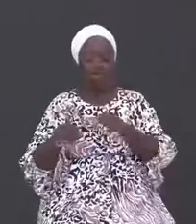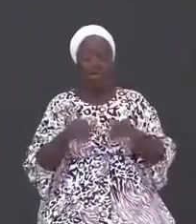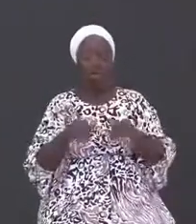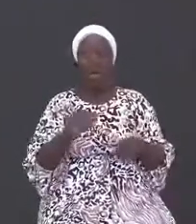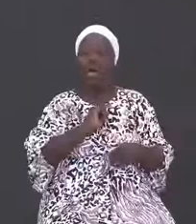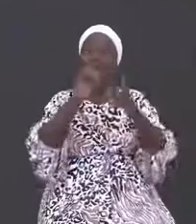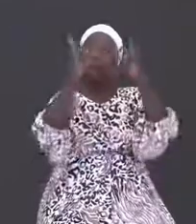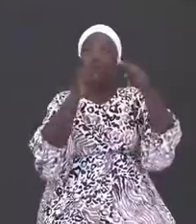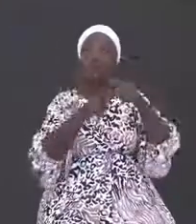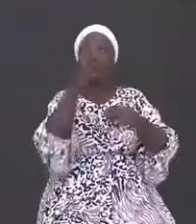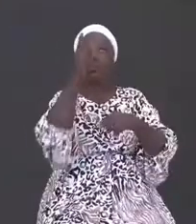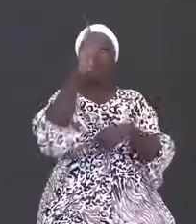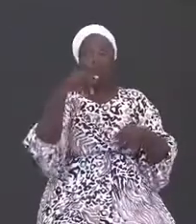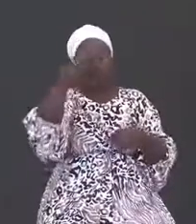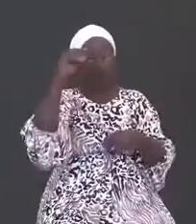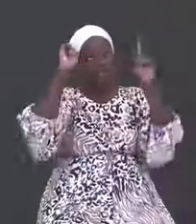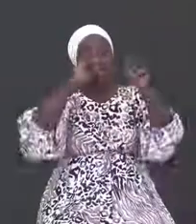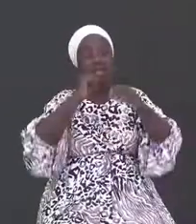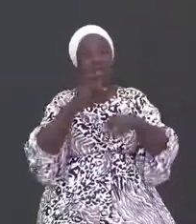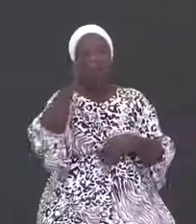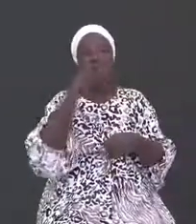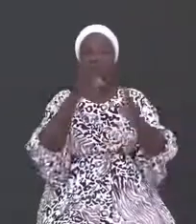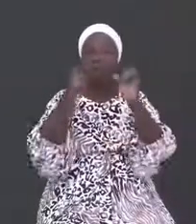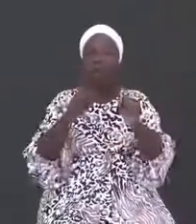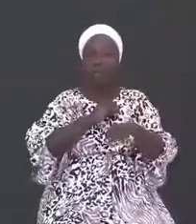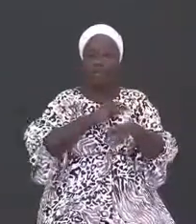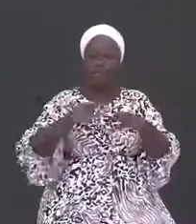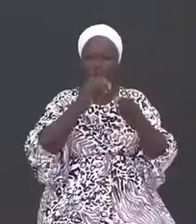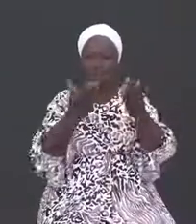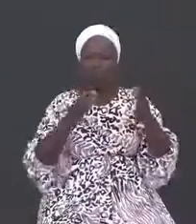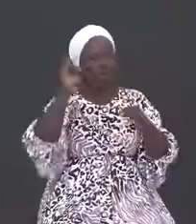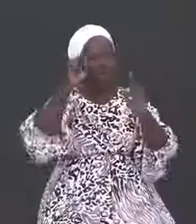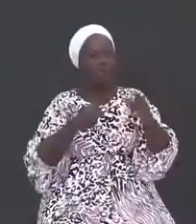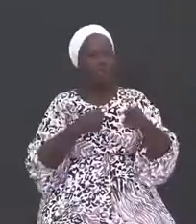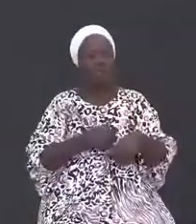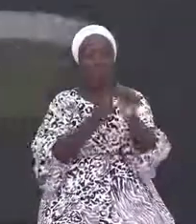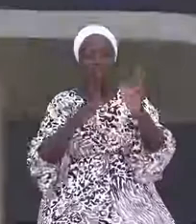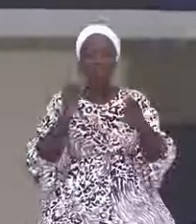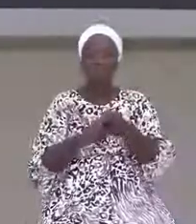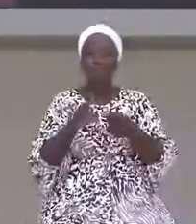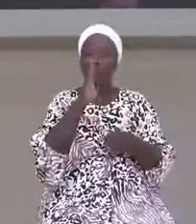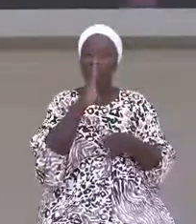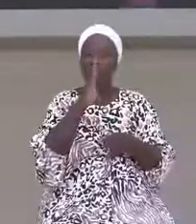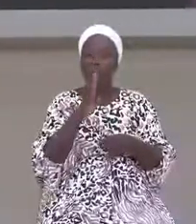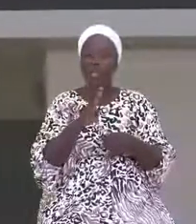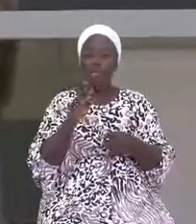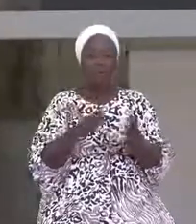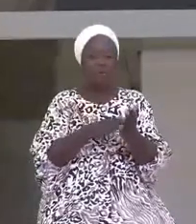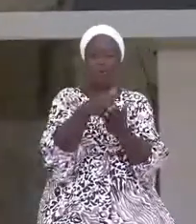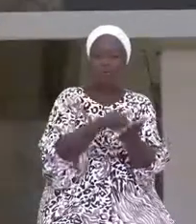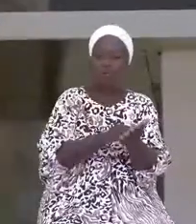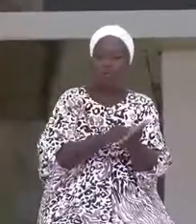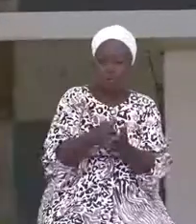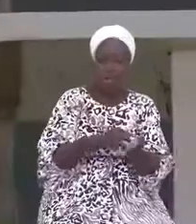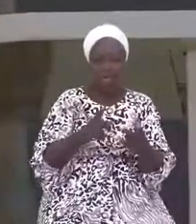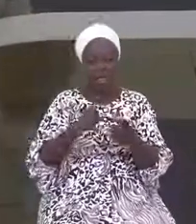et c'est un Dieu de puissance. Et il ne veut pas que ses suiveurs, ses disciples soient des faiblards.